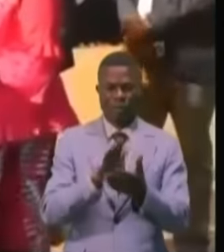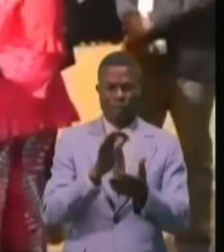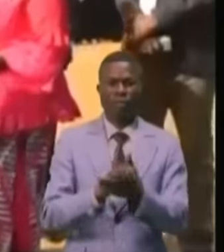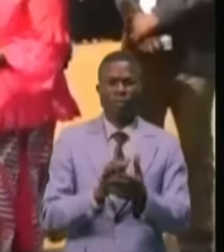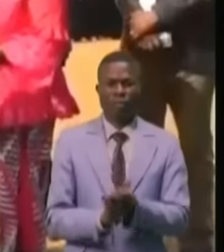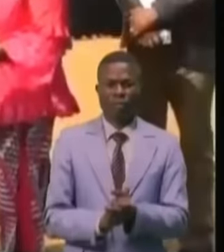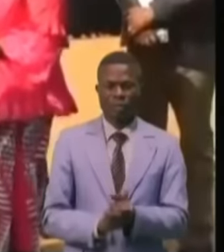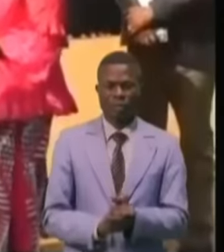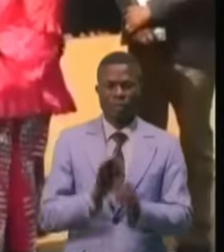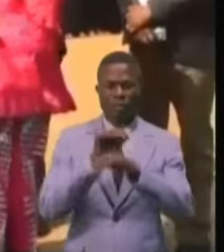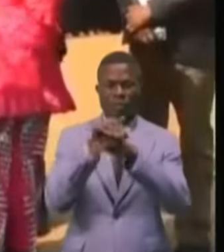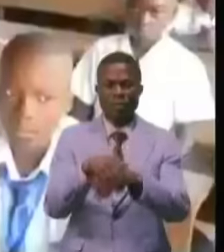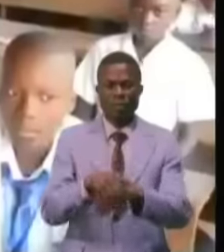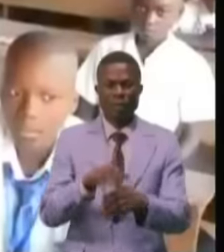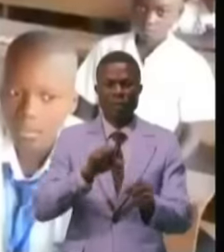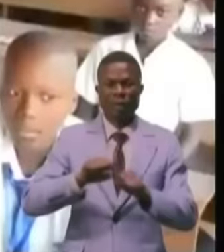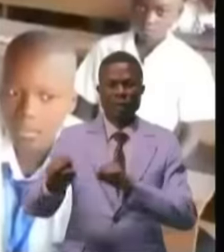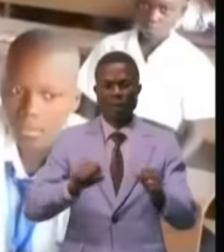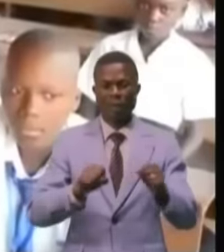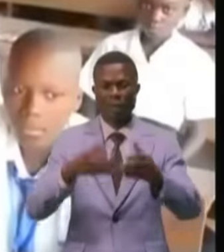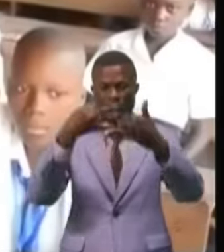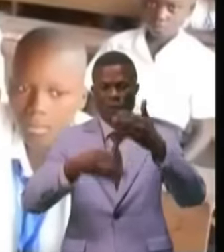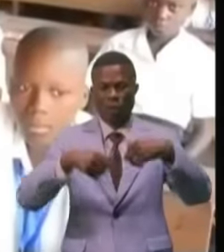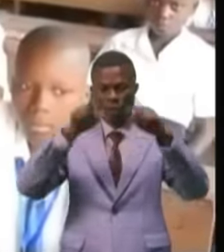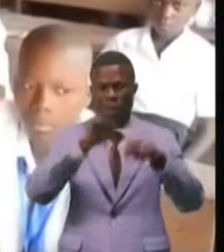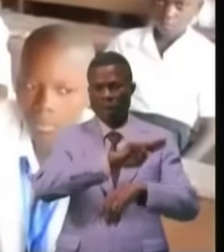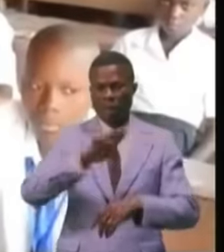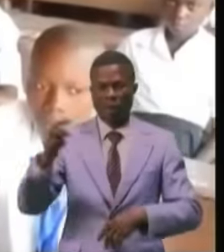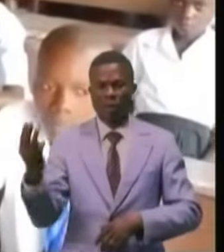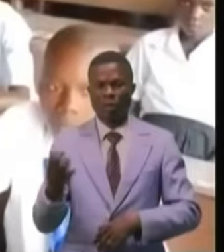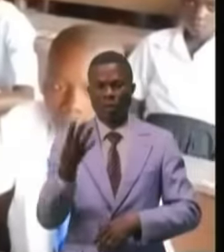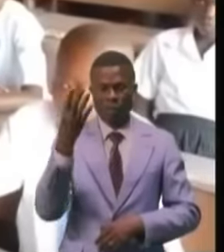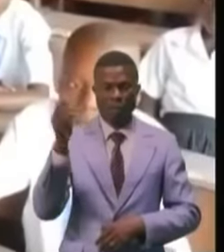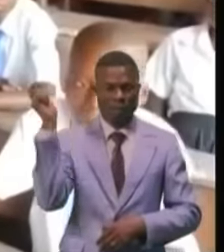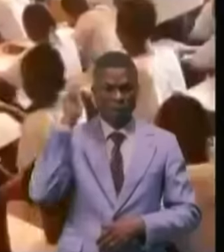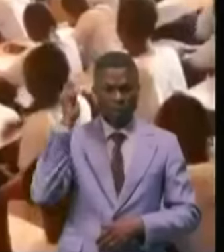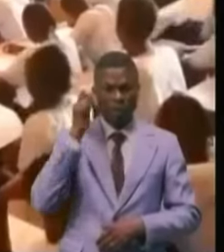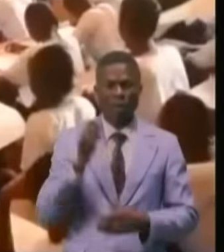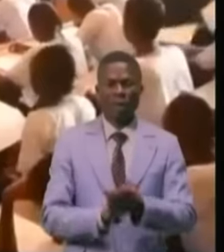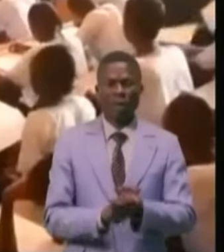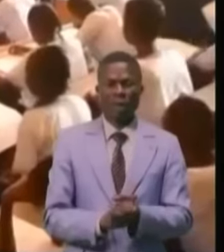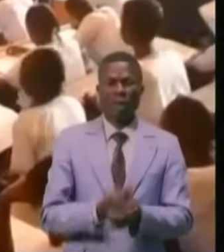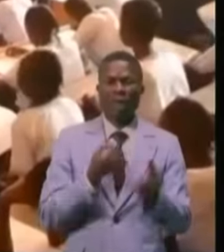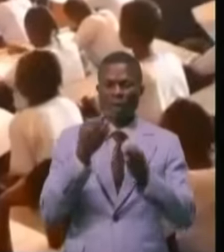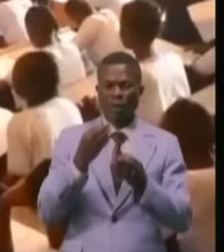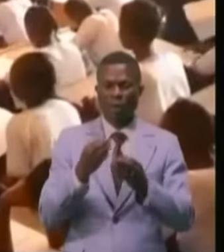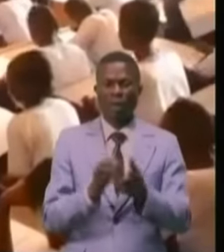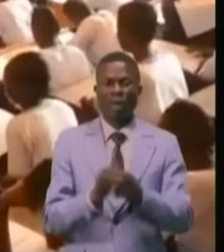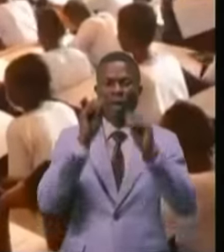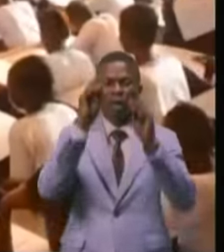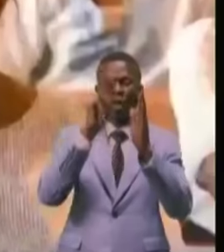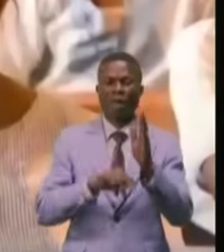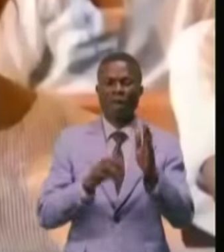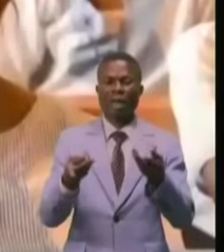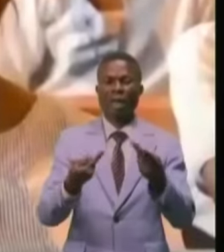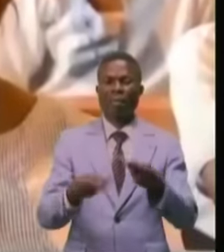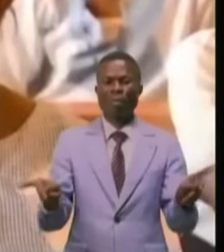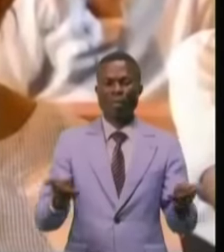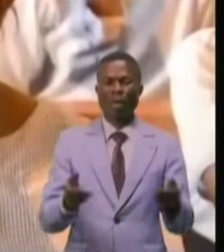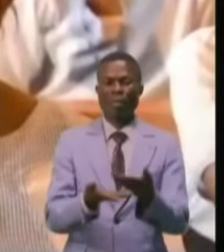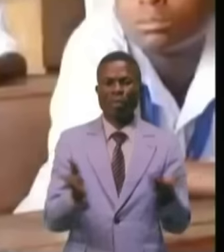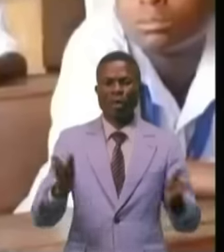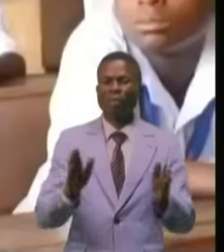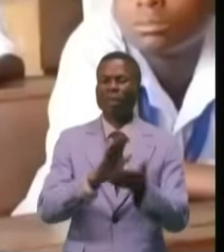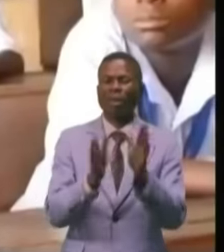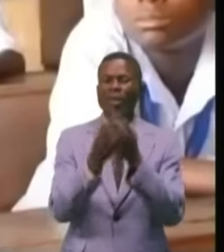des participations au TELASOSPE au cours de cette année 2024, les professeurs Mogompassi estiment que la gratuité des enseignements primaires, vision du chef de